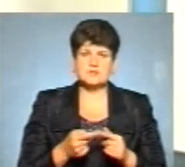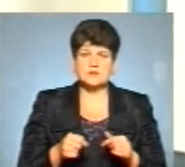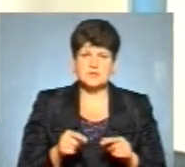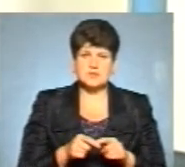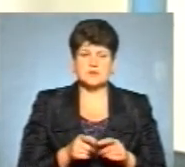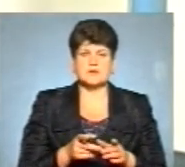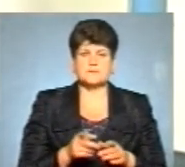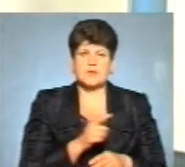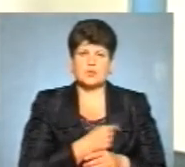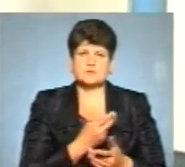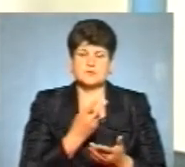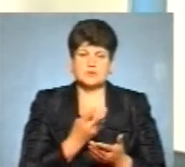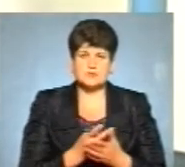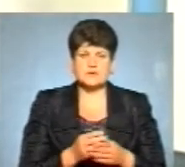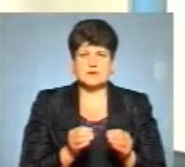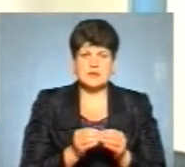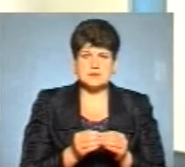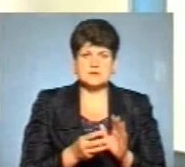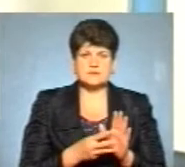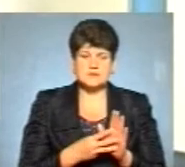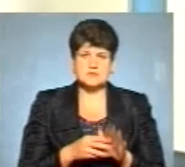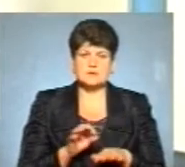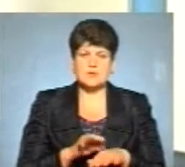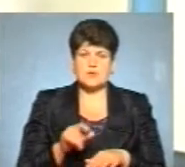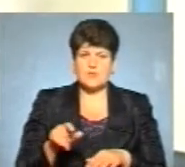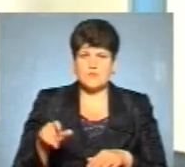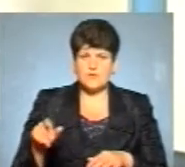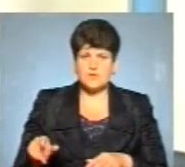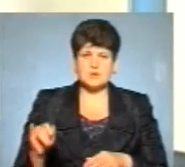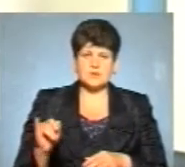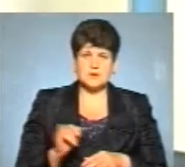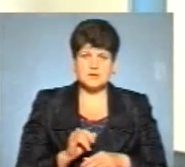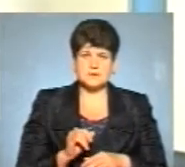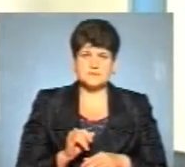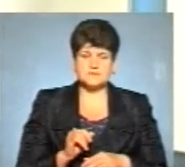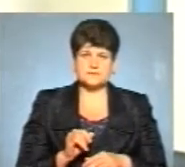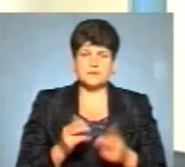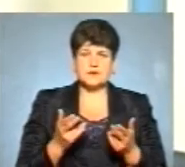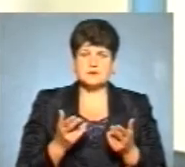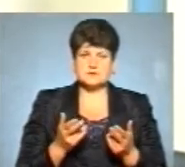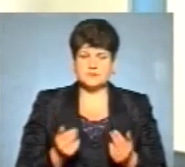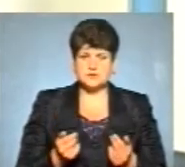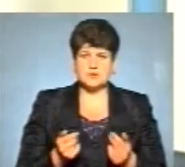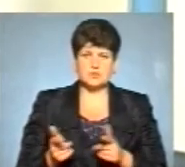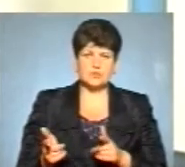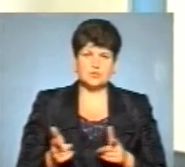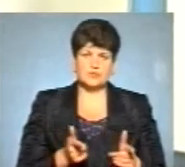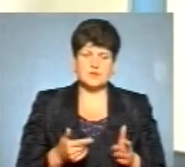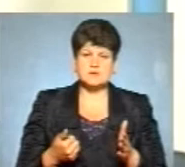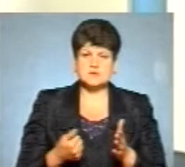госпіталізовували 10-8 хворих за добу. І, звичайно, готувалися